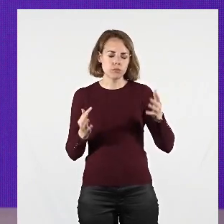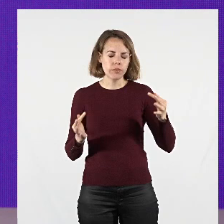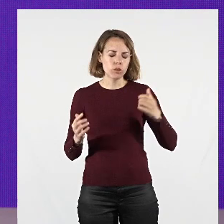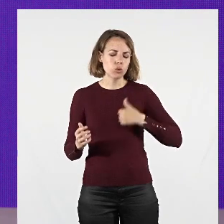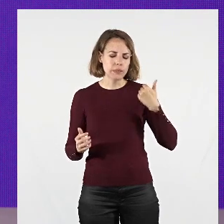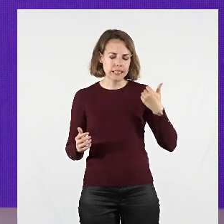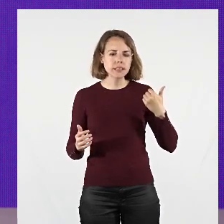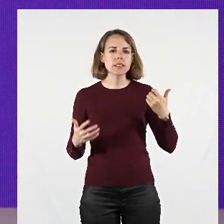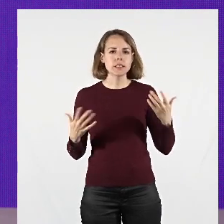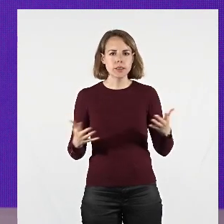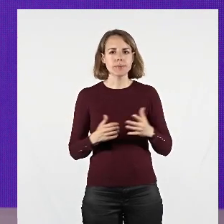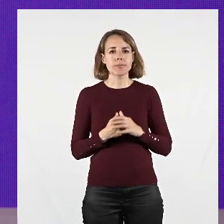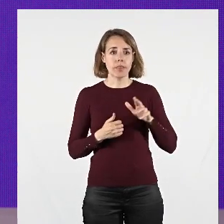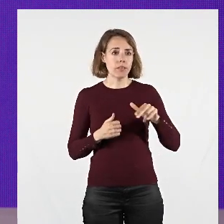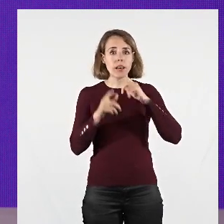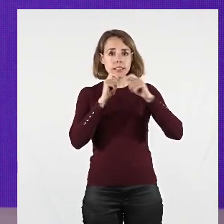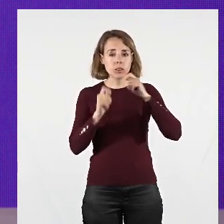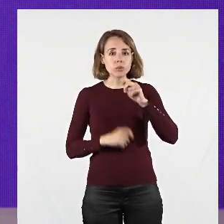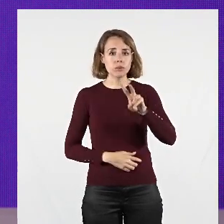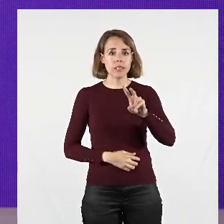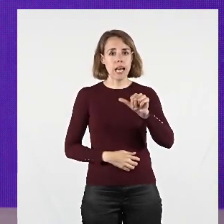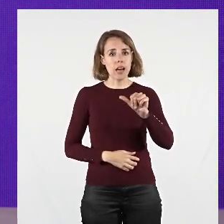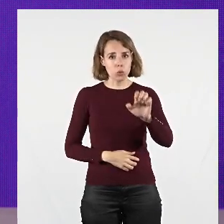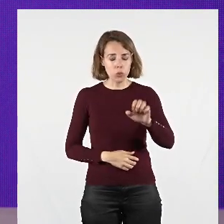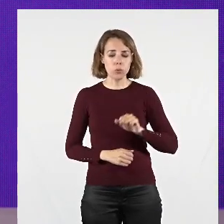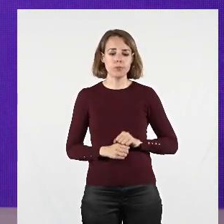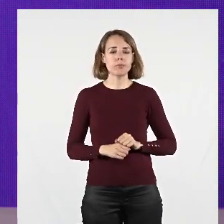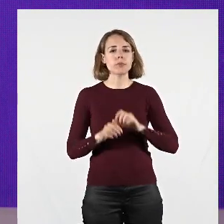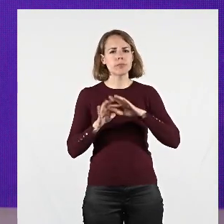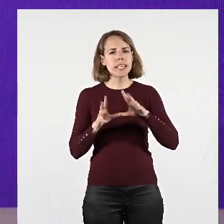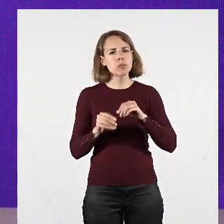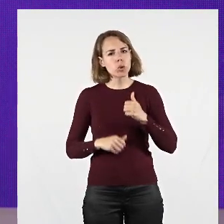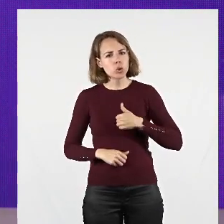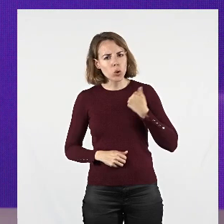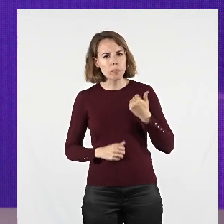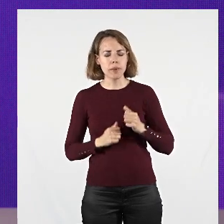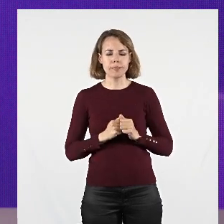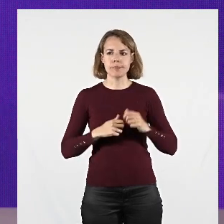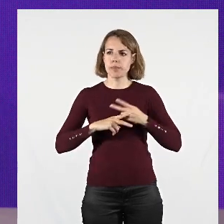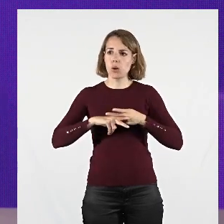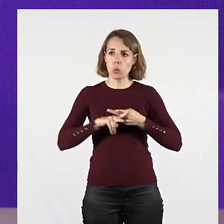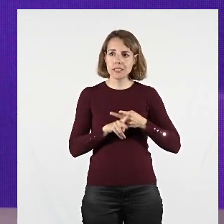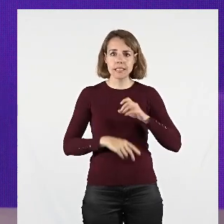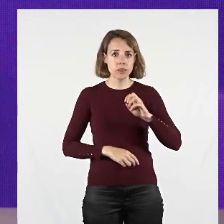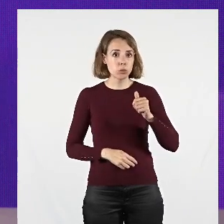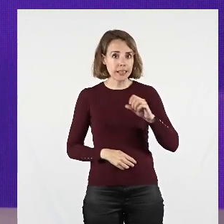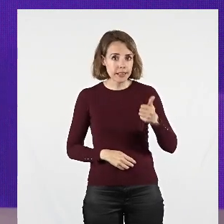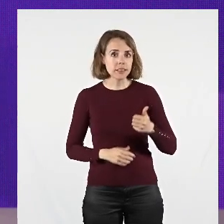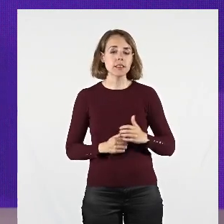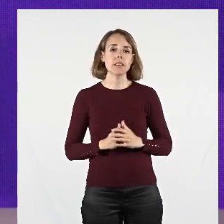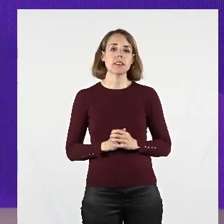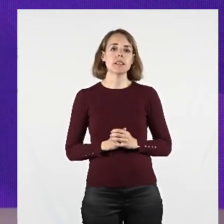on va parler pour cela de VAE, on va parler pour cela d'équipes autonomes, on va parler pour cela d'outils numériques et on va parler dès à